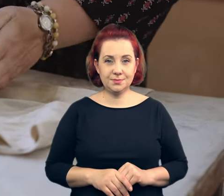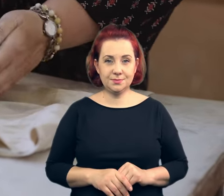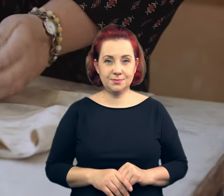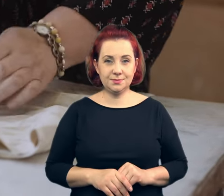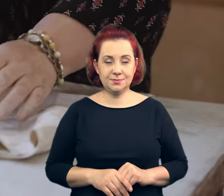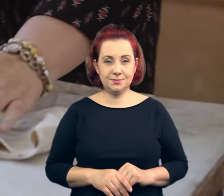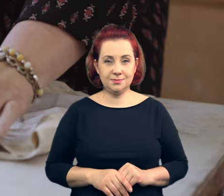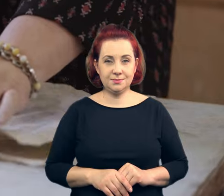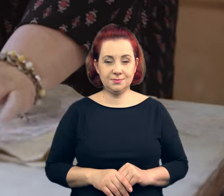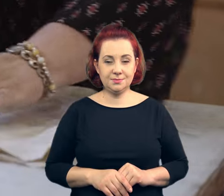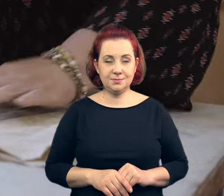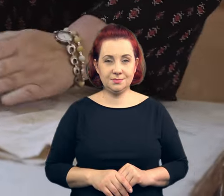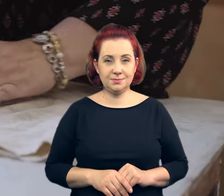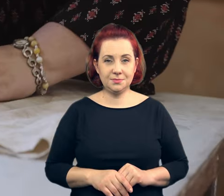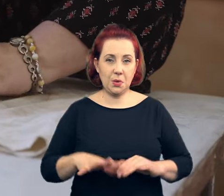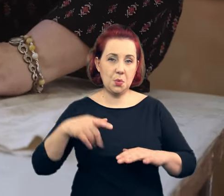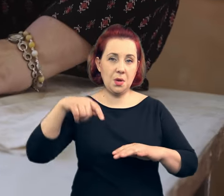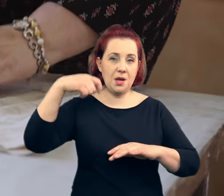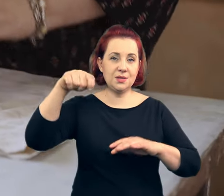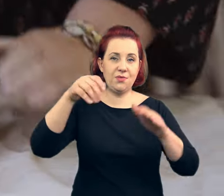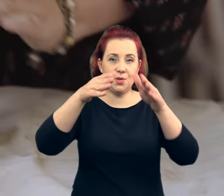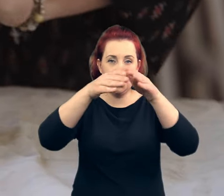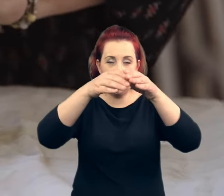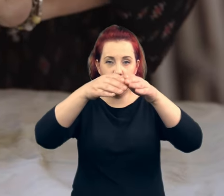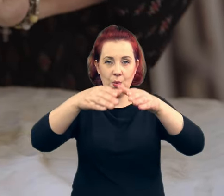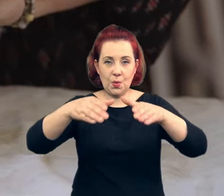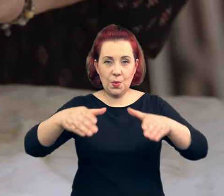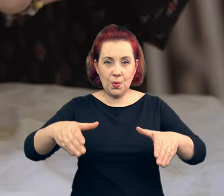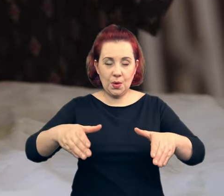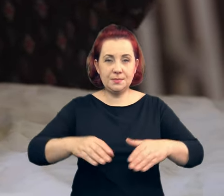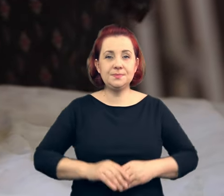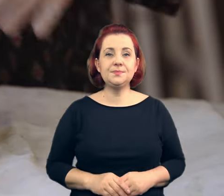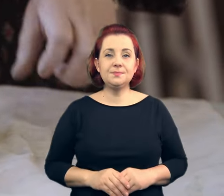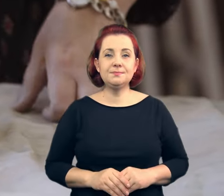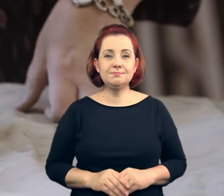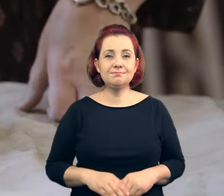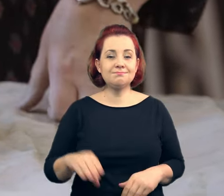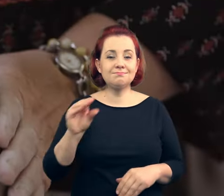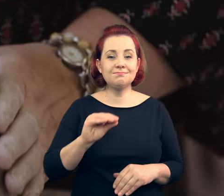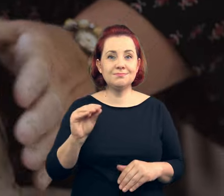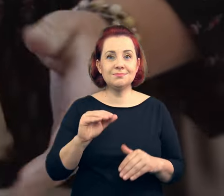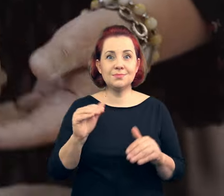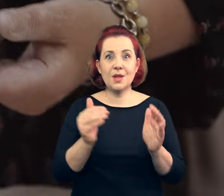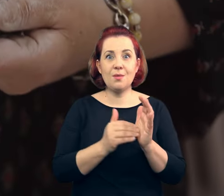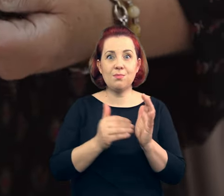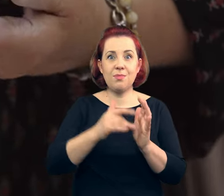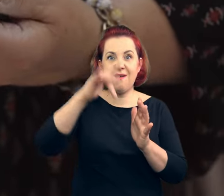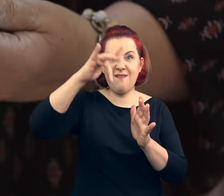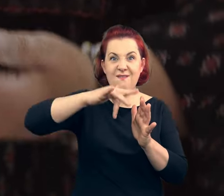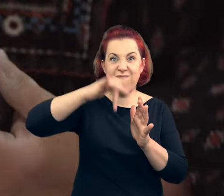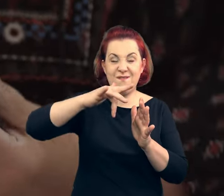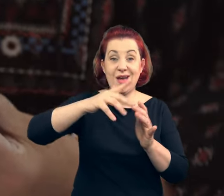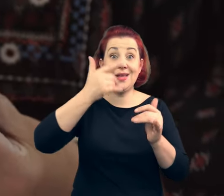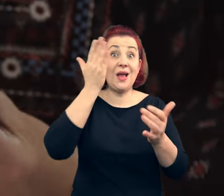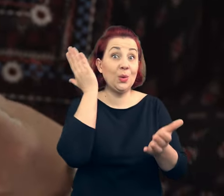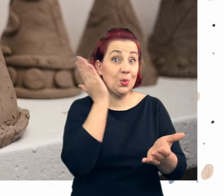sobie formę dzwonka, ale jeszcze jest potrzebne serce. Po wypaleniu